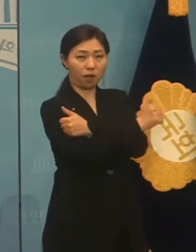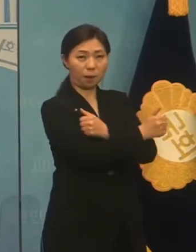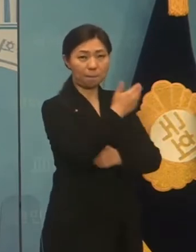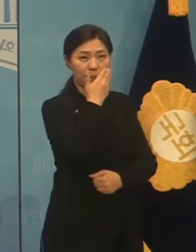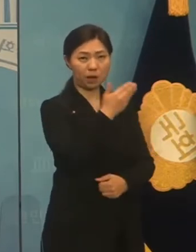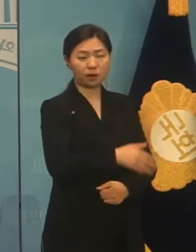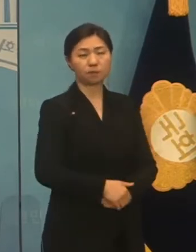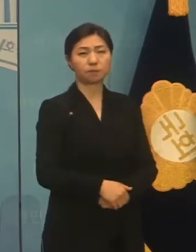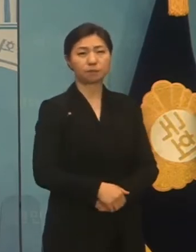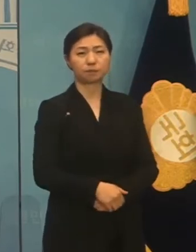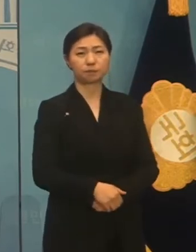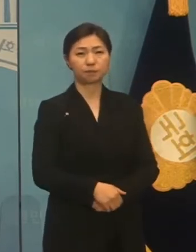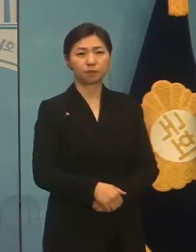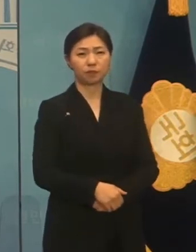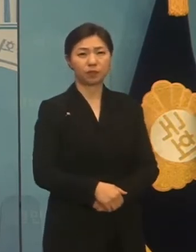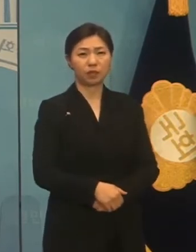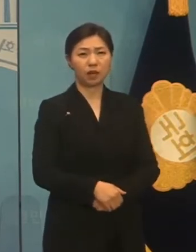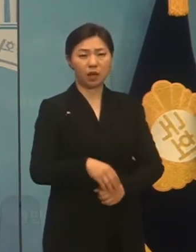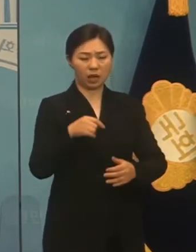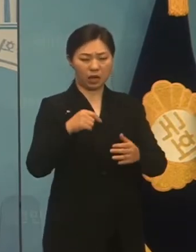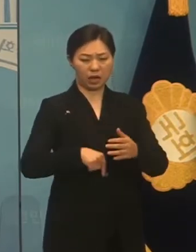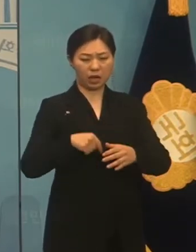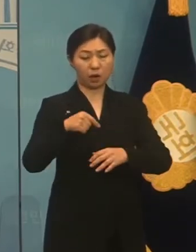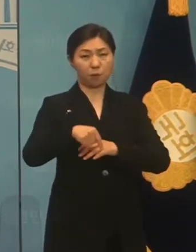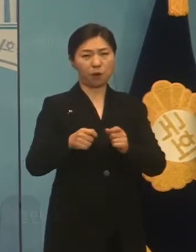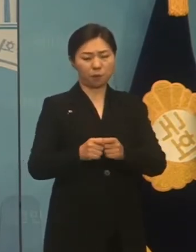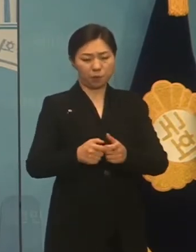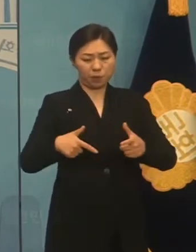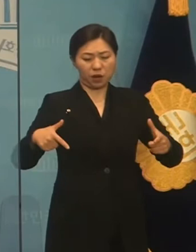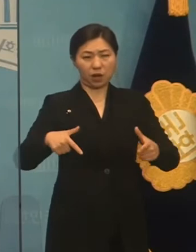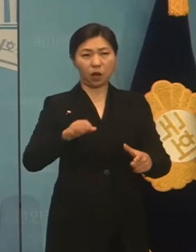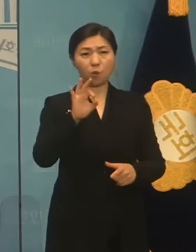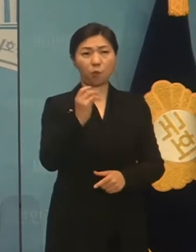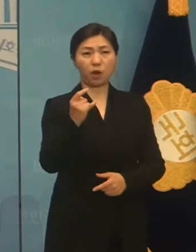매연 확대라고 하는 낡은 구호만을 외치고 있습니다.